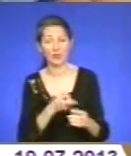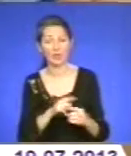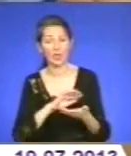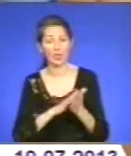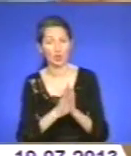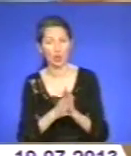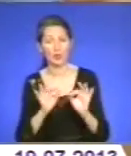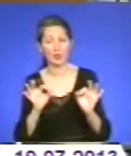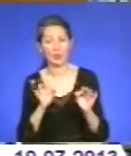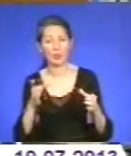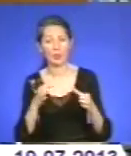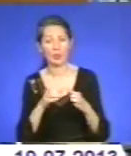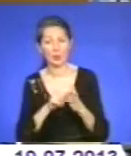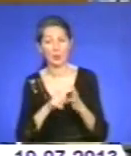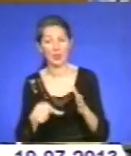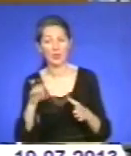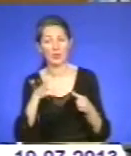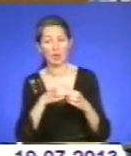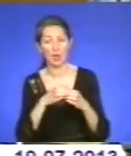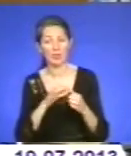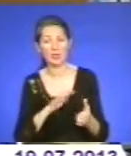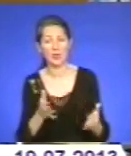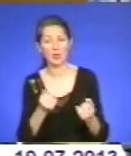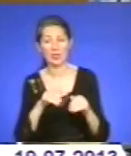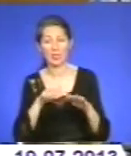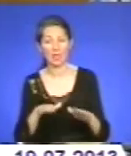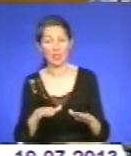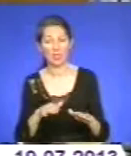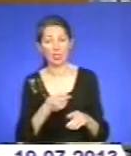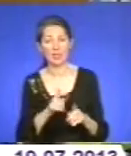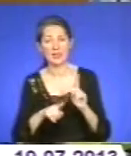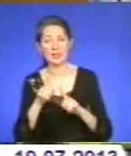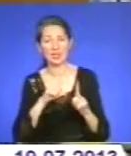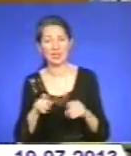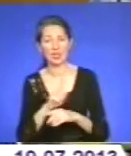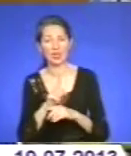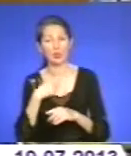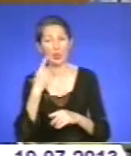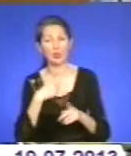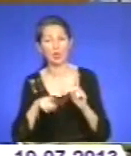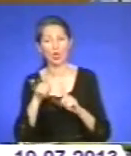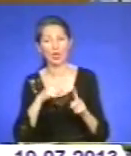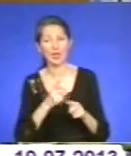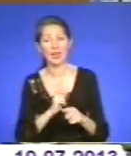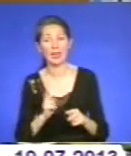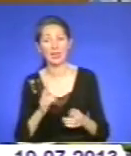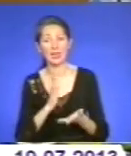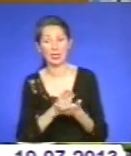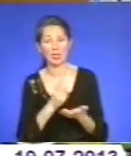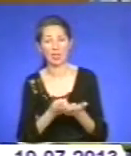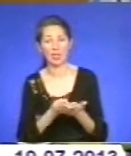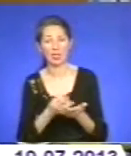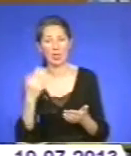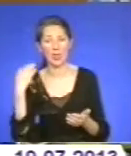представники усіх фракцій. Неприйняття рішень сесії Тернопільської обласної ради якраз лежить